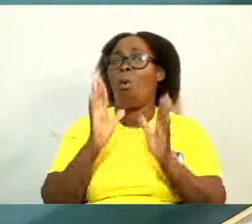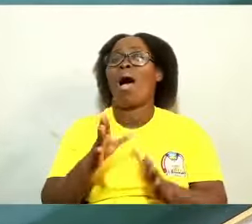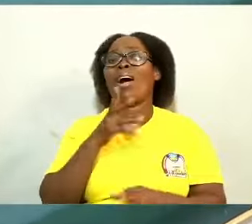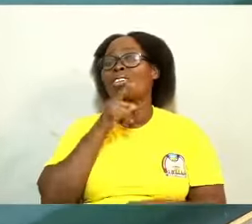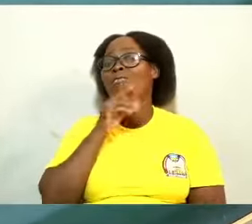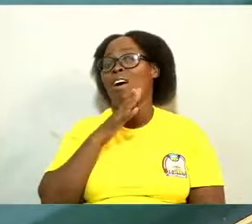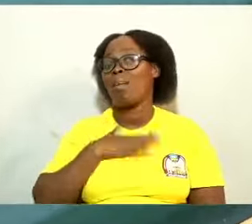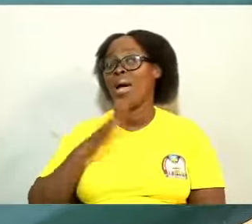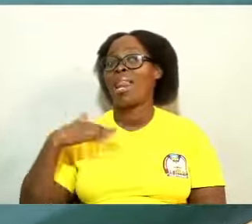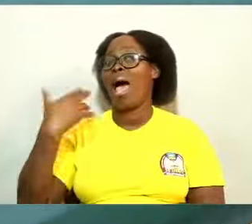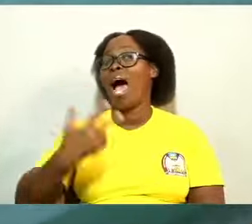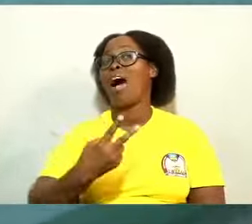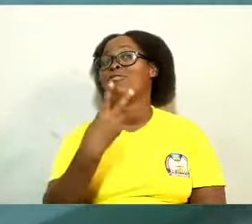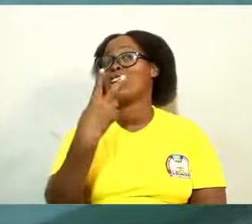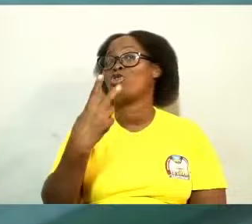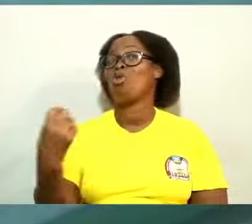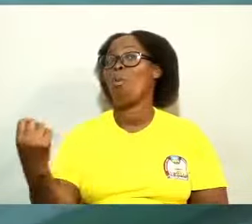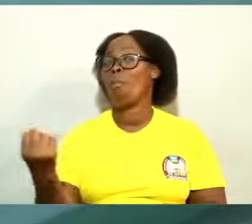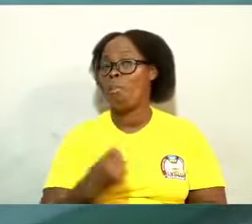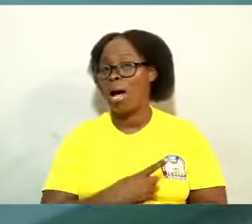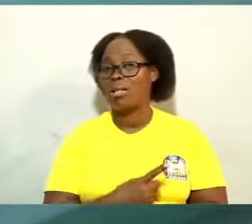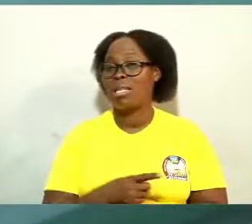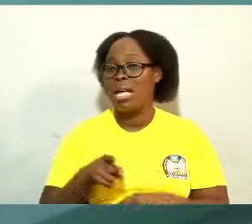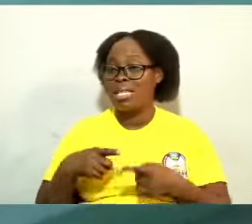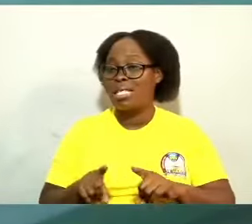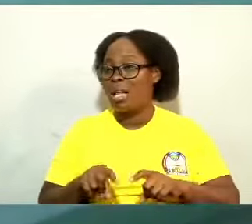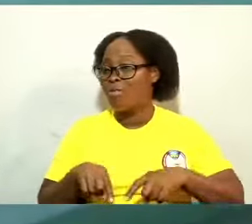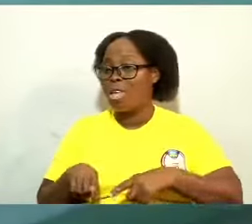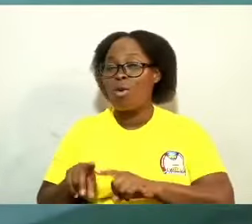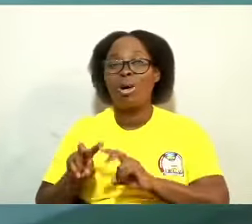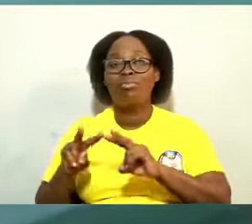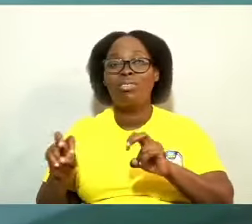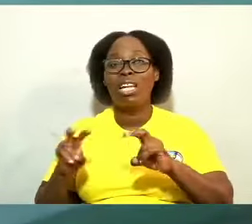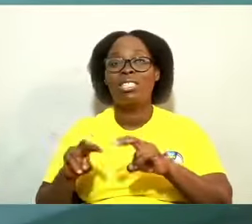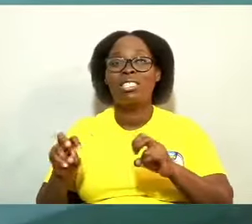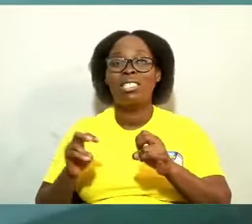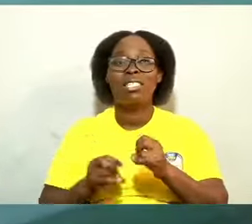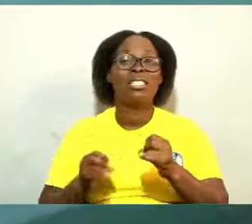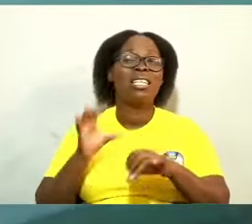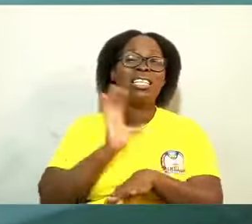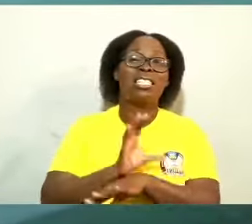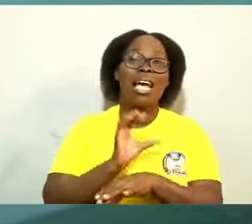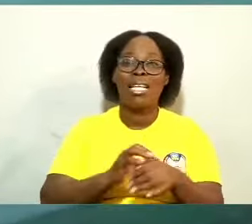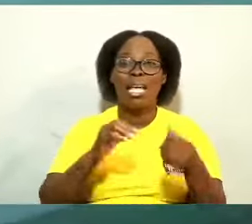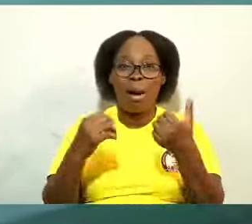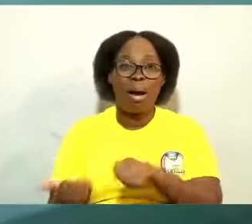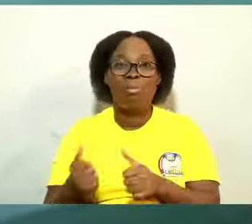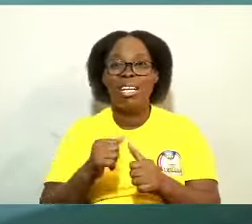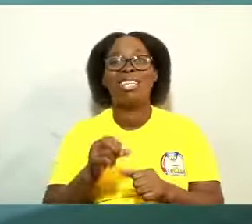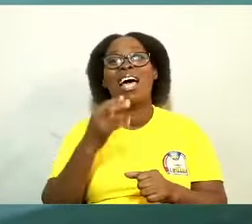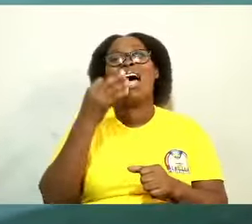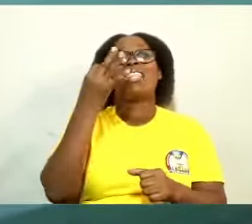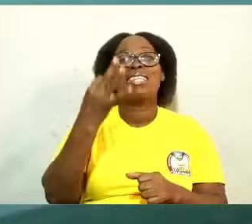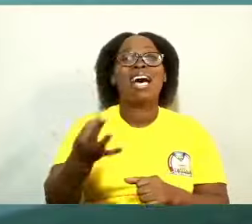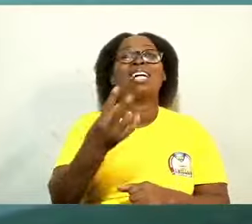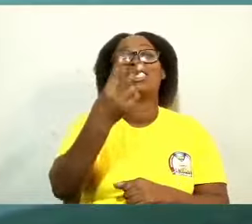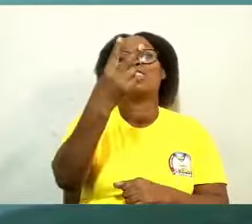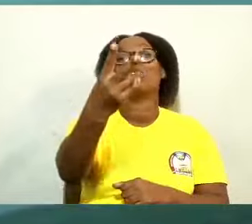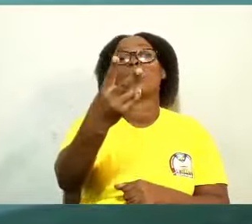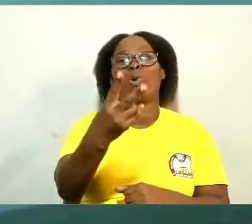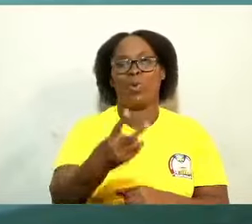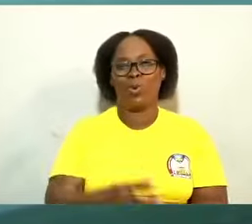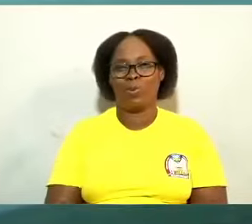baada ya miezi miwili hawa wakaenda kutafuta kanisa, wakalipata, wakabatizwa 32 kabla mchungaji